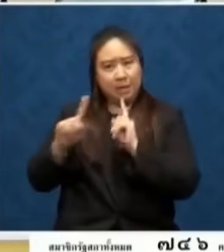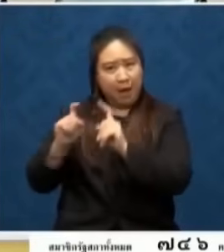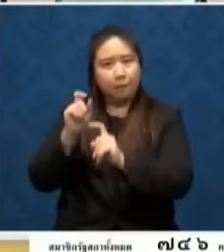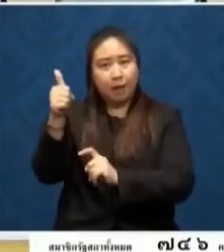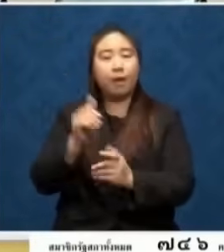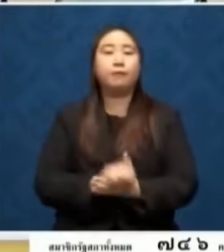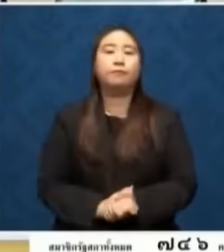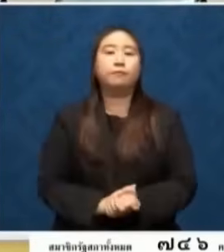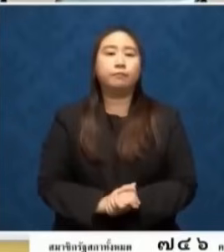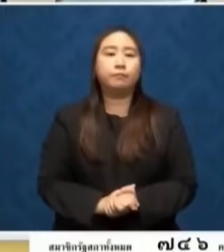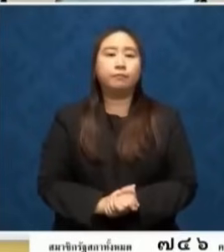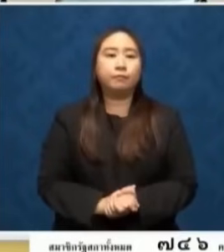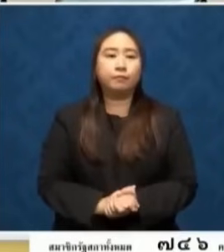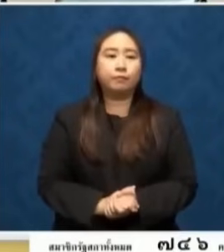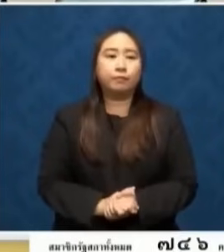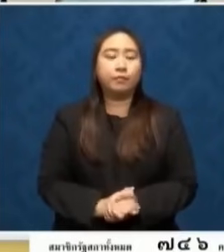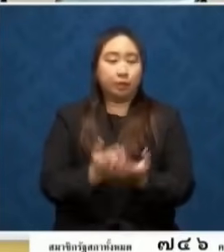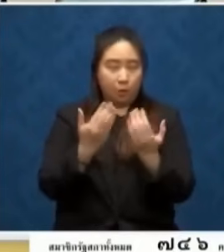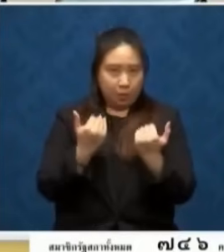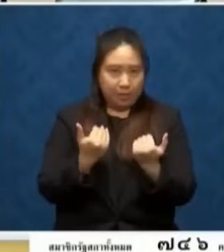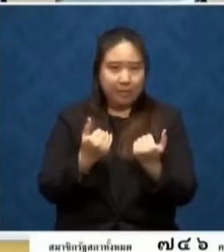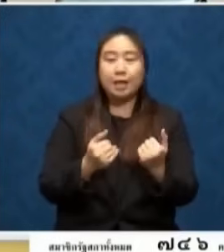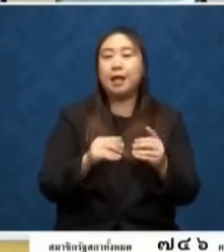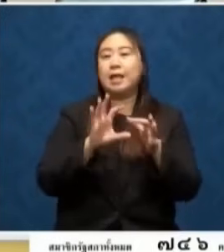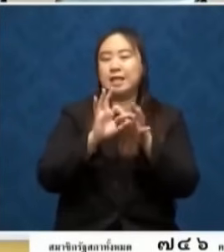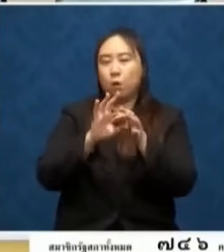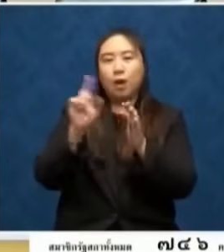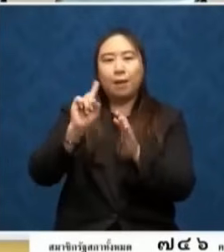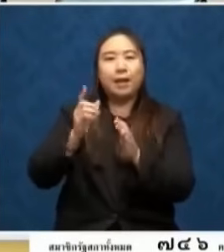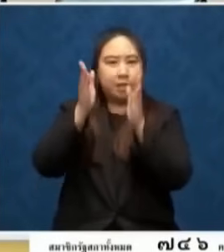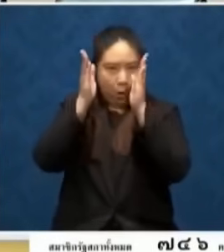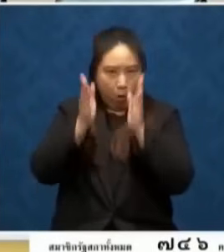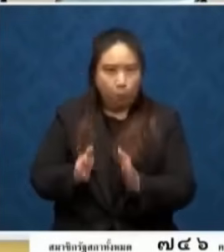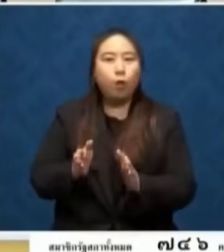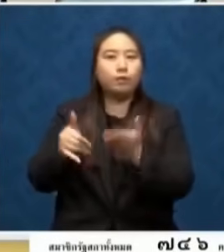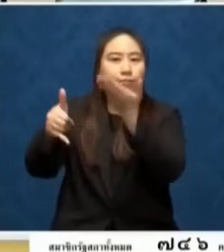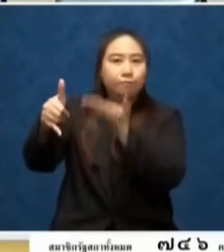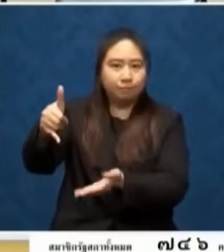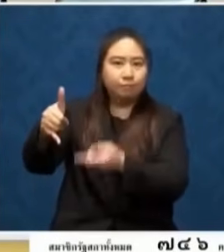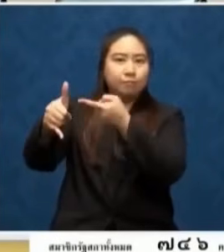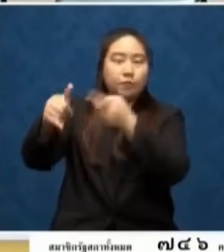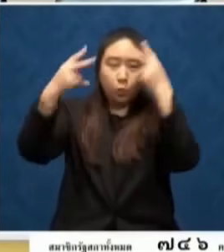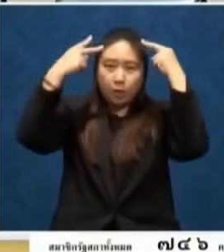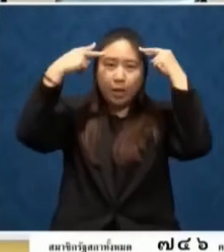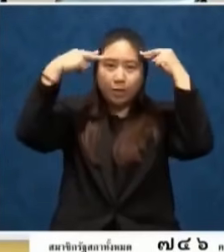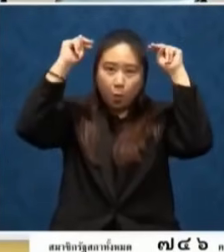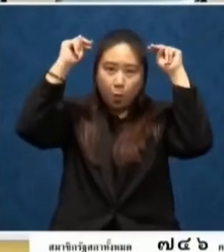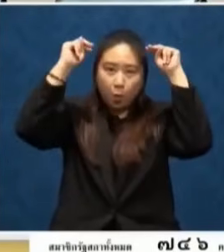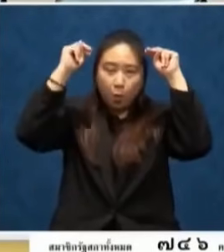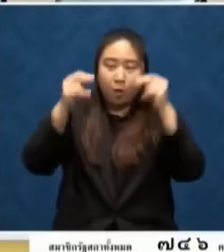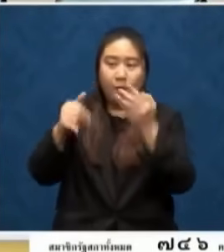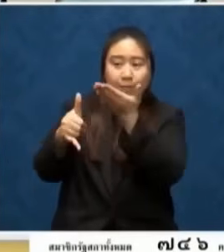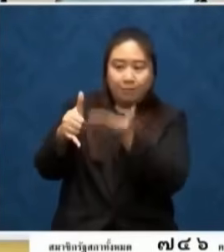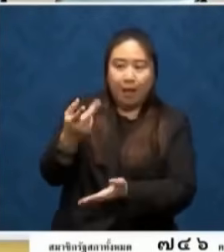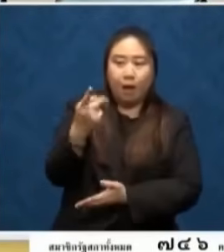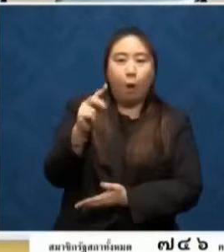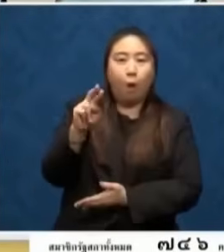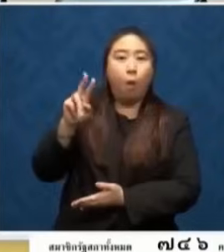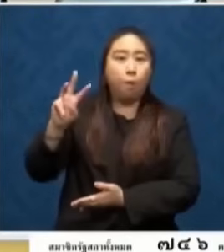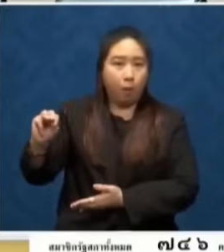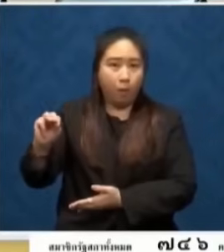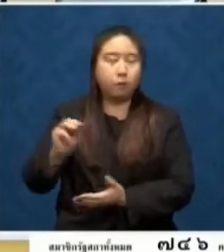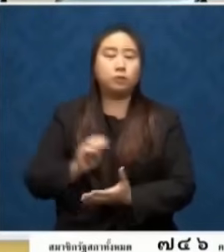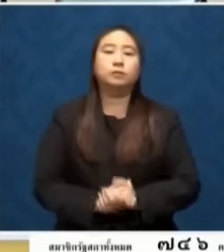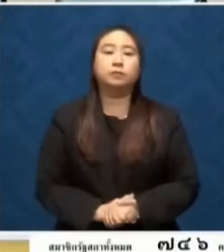นี้มีตัวตนคือตัวบุคคลครับคือตัวนายกรัฐมนตรีและคณะรัฐมนตรี